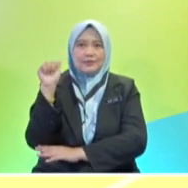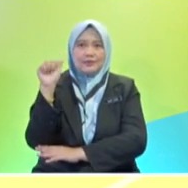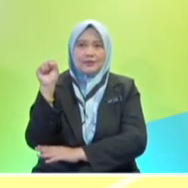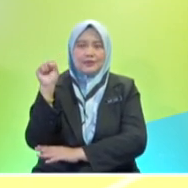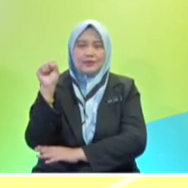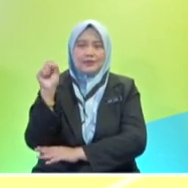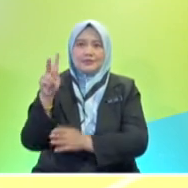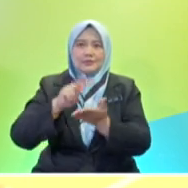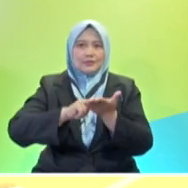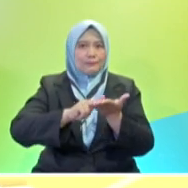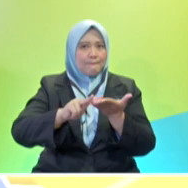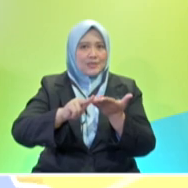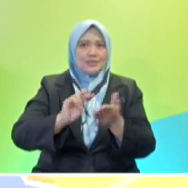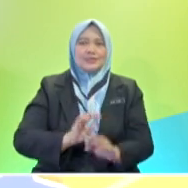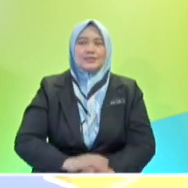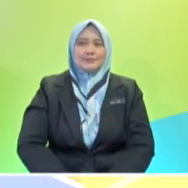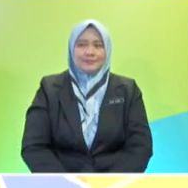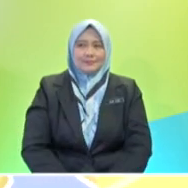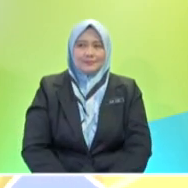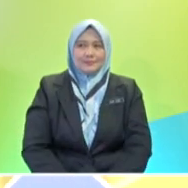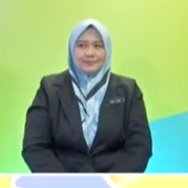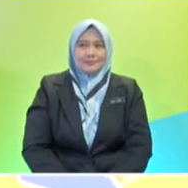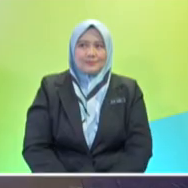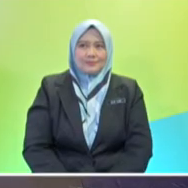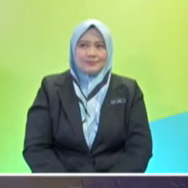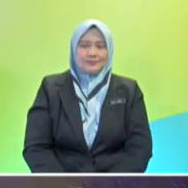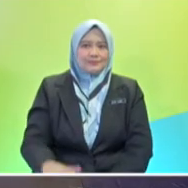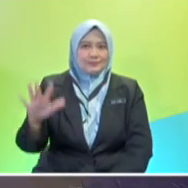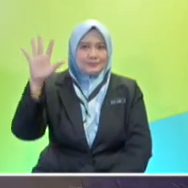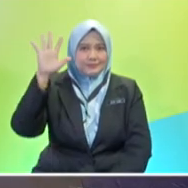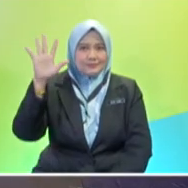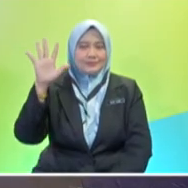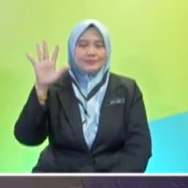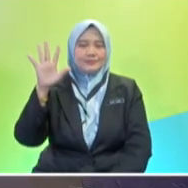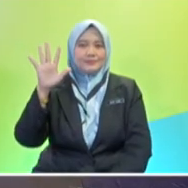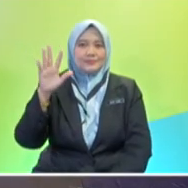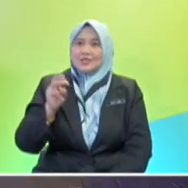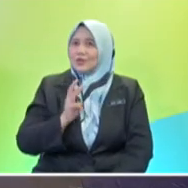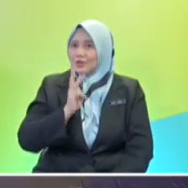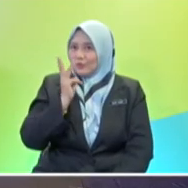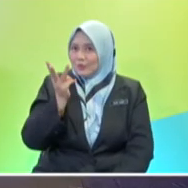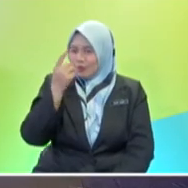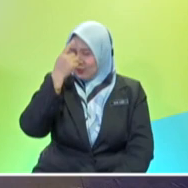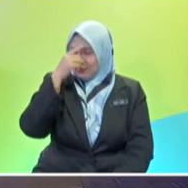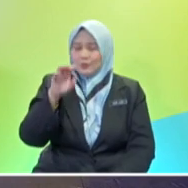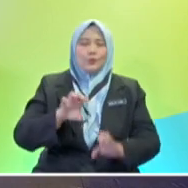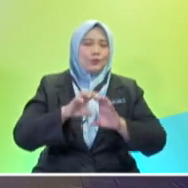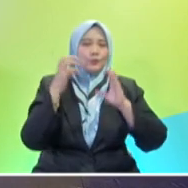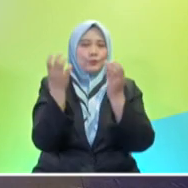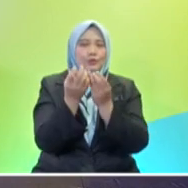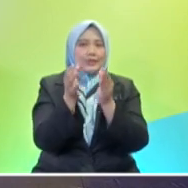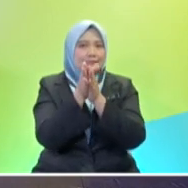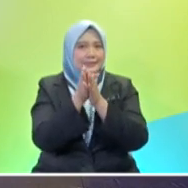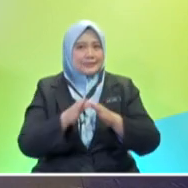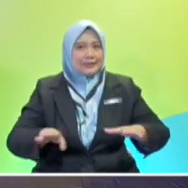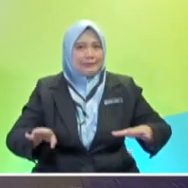K-E-M-A-S, kemas. Ya. Betul, cikgu? Lima buah untuk kumpulan selamat. Wah, wah, wah,